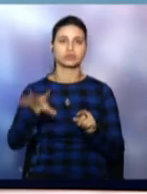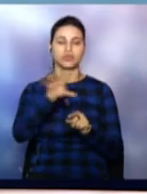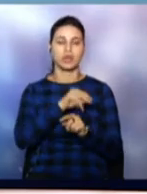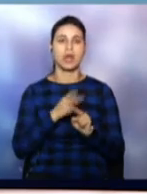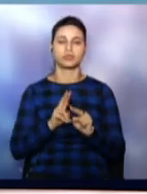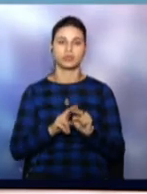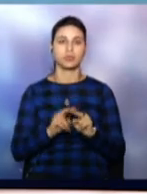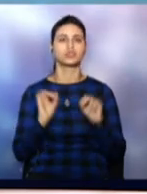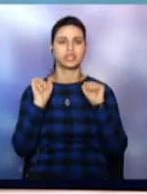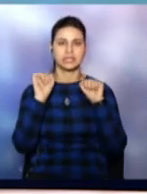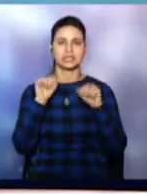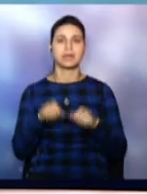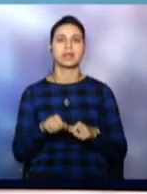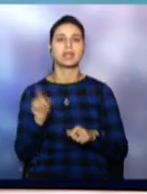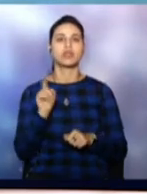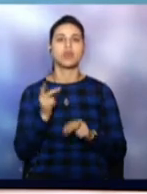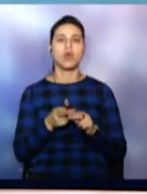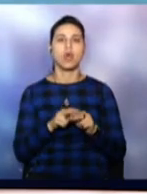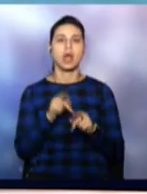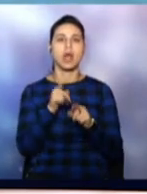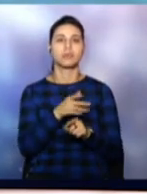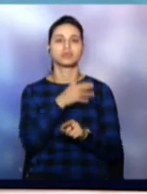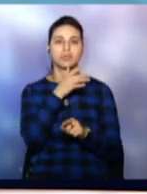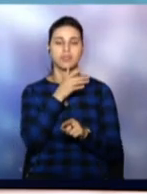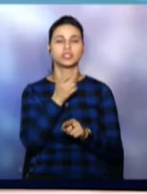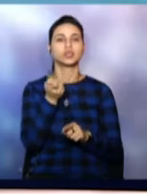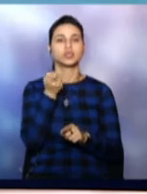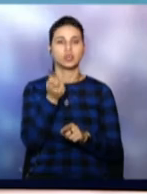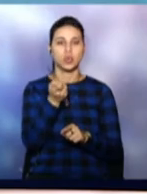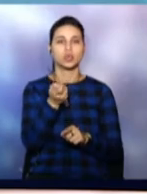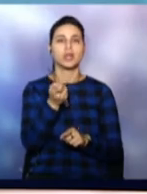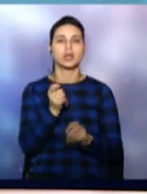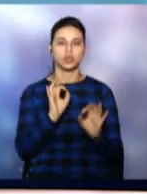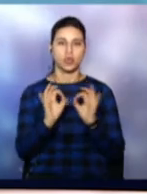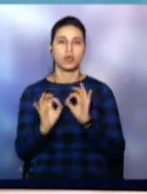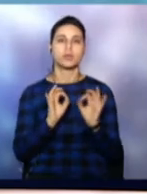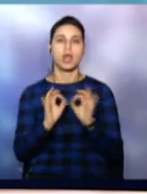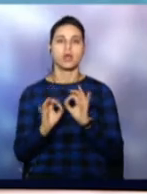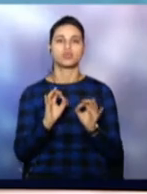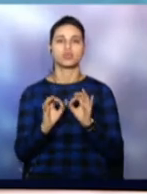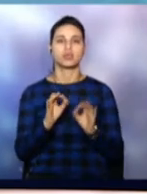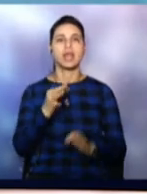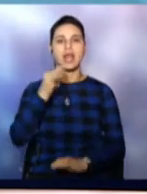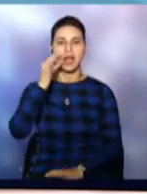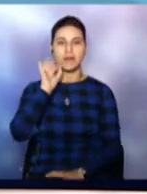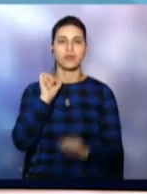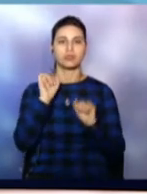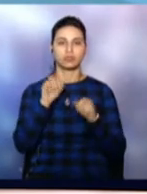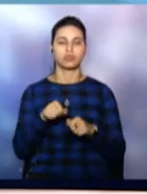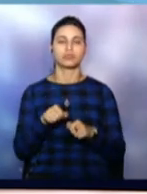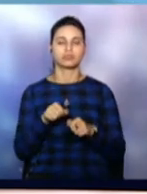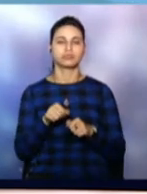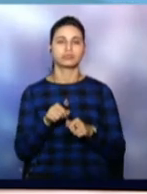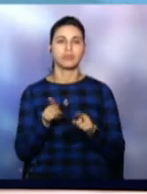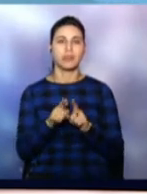ამიტომ შესაძლებელია რომ ამ შემთხვევაში მცირე რაოდენობით, ზომიერი რაოდენობით კოფეინის მოხმარება